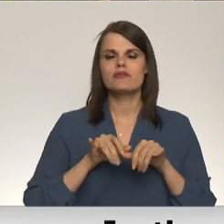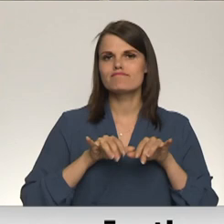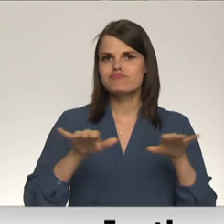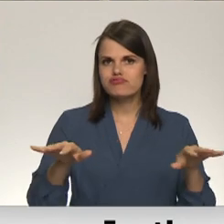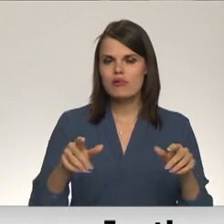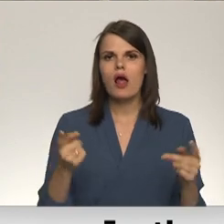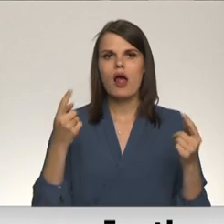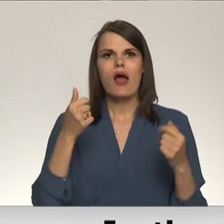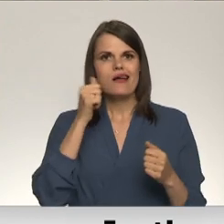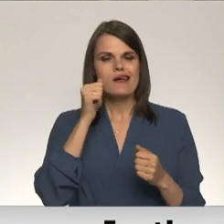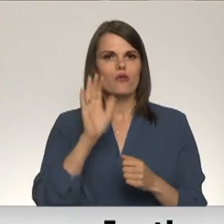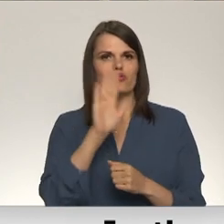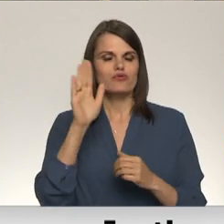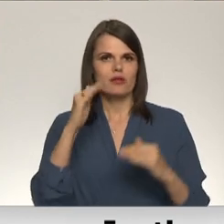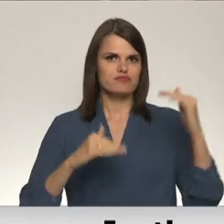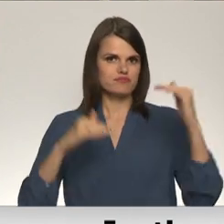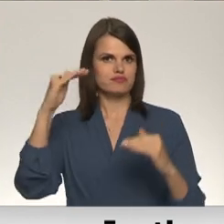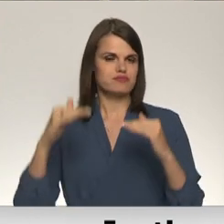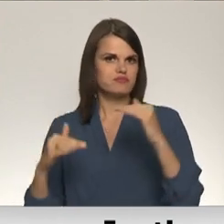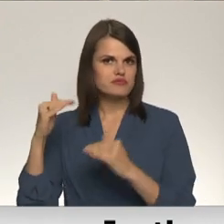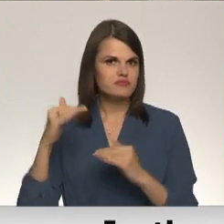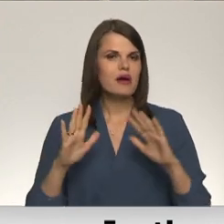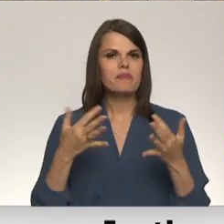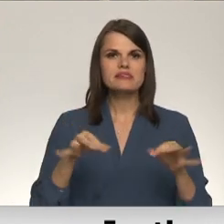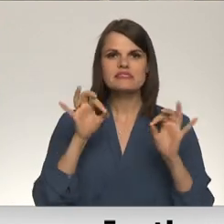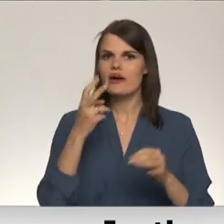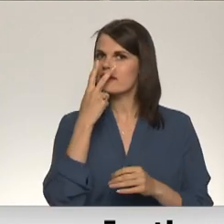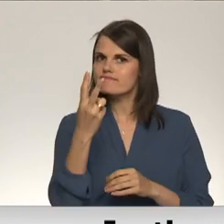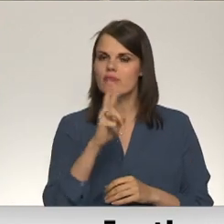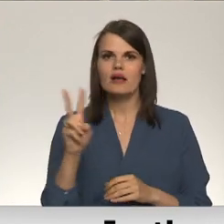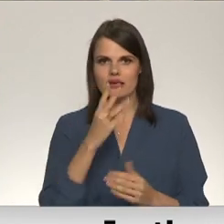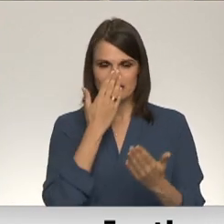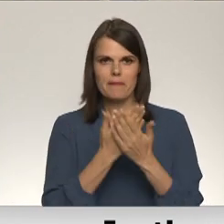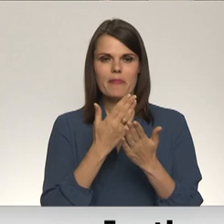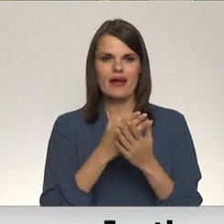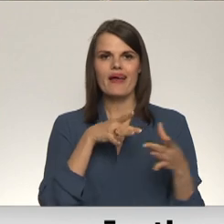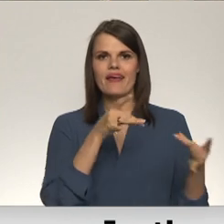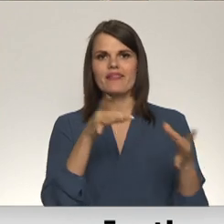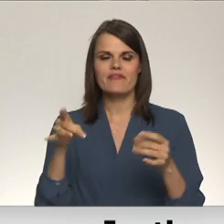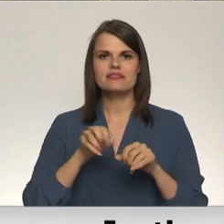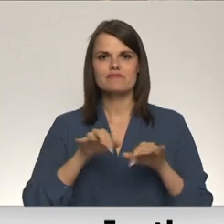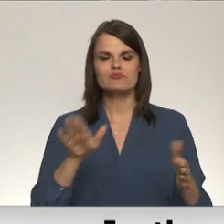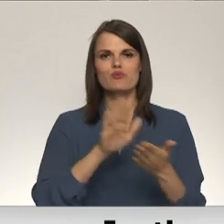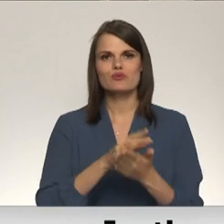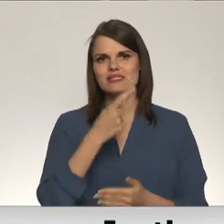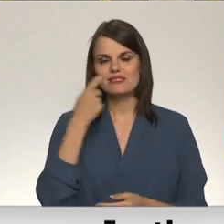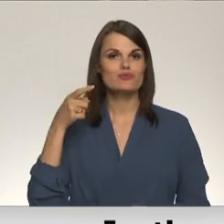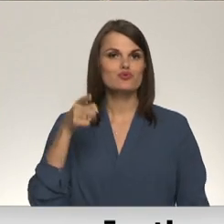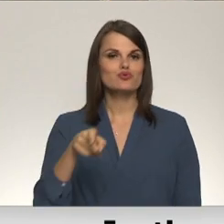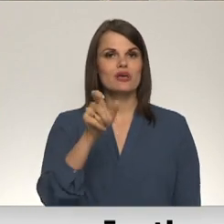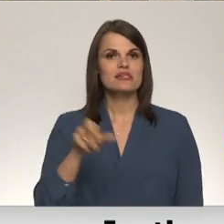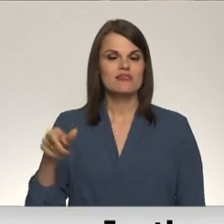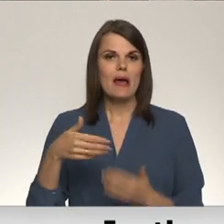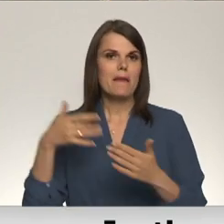izplatību, lekā katru dienu. Taču svarīgi ir pievērst uzmanību rādītājiem, kas atspoguļo infekcijas izplatību 100 000 iedzīvotāju